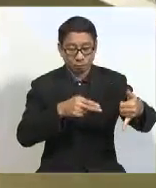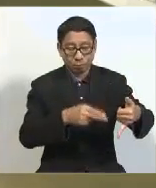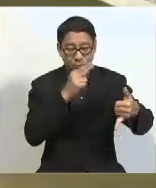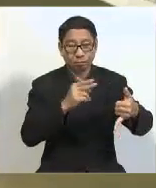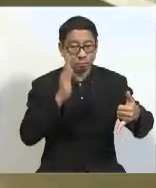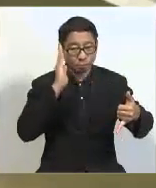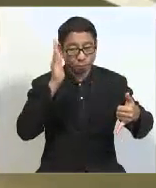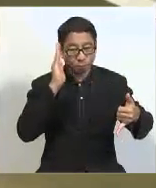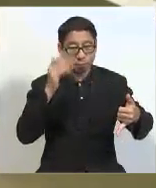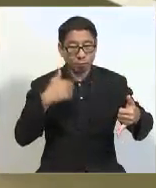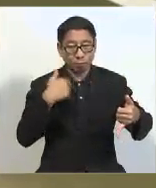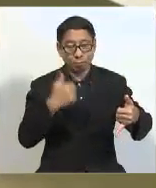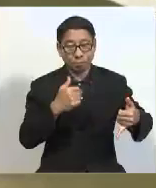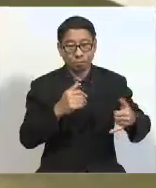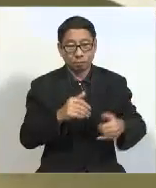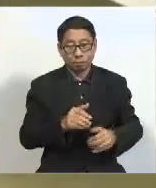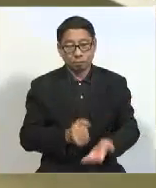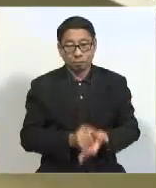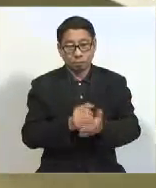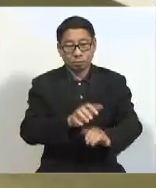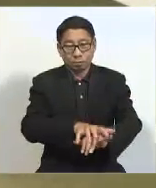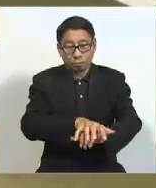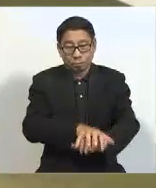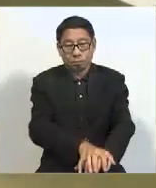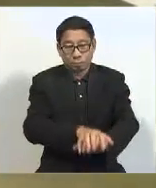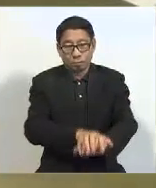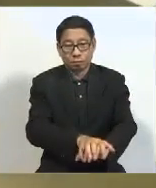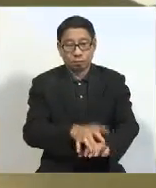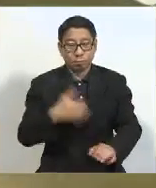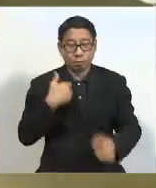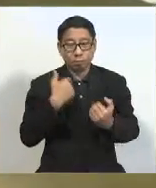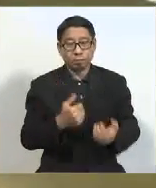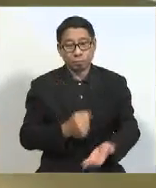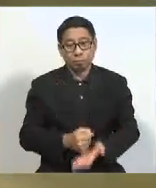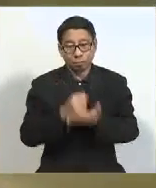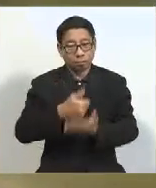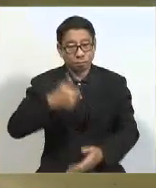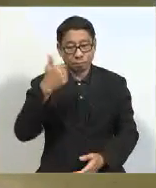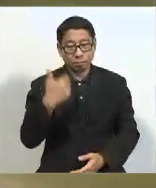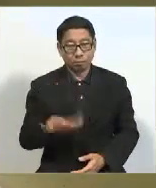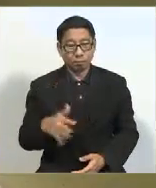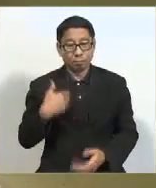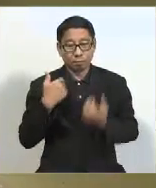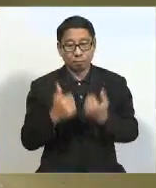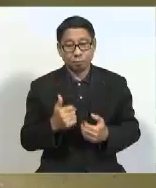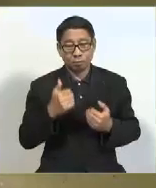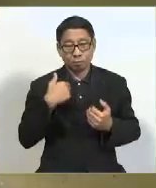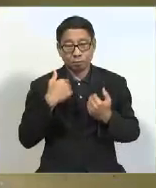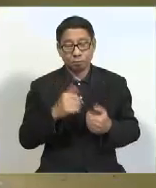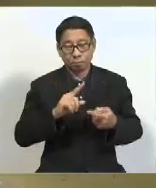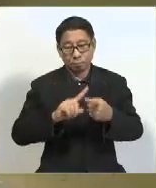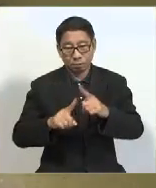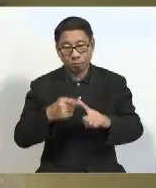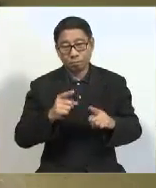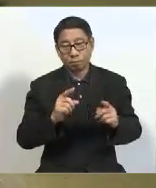เรียนชายเจ้าหน้าที่พยายามปั๊มหัวใจช่วยชีวิตแล้วนะคะแต่ก็ไม่สามารถยื้อชีวิตไว้ได้โดยผู้ก่อเหตุเป็นเพื่อนร่ว